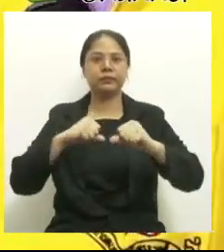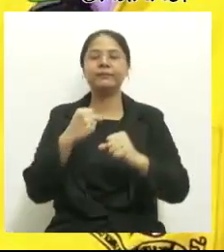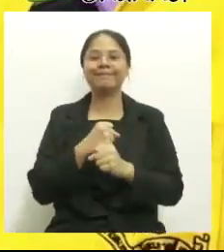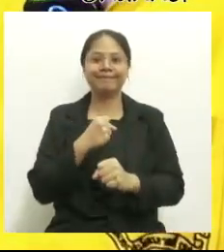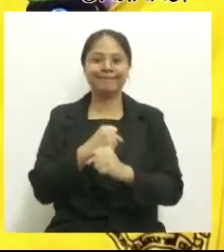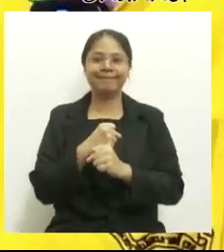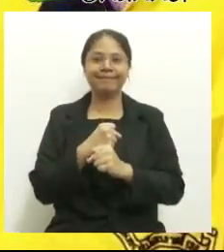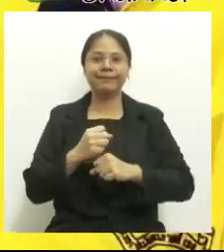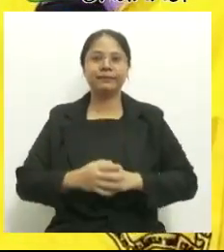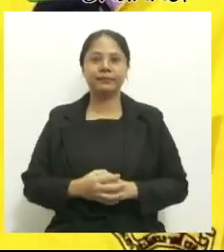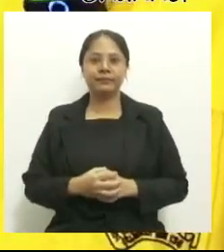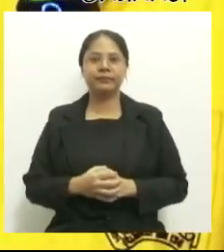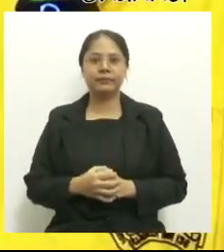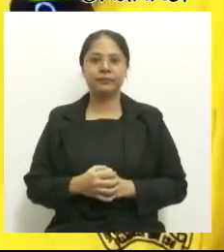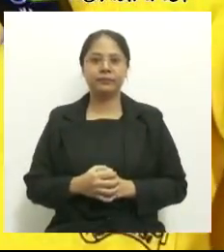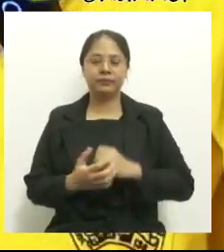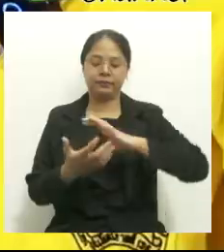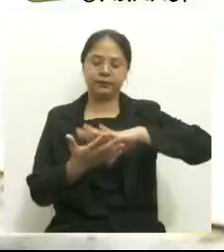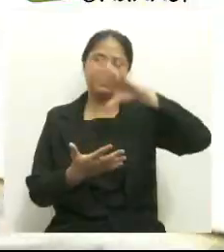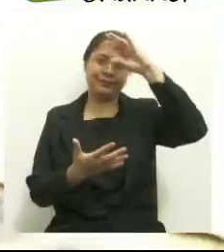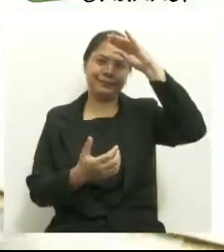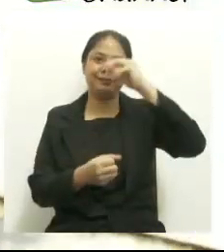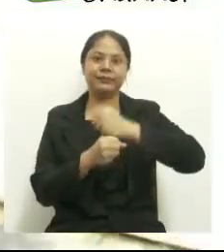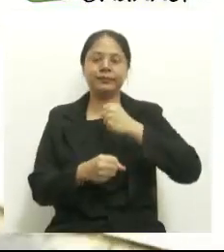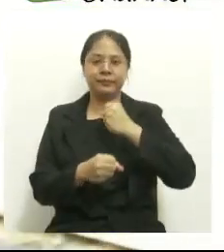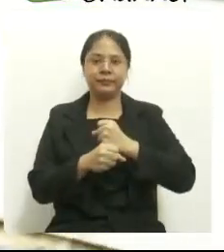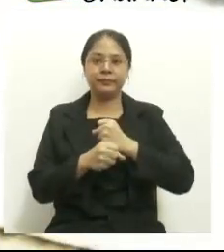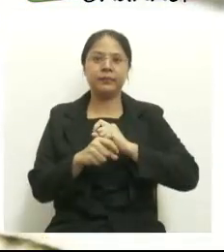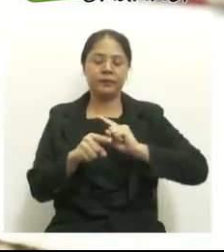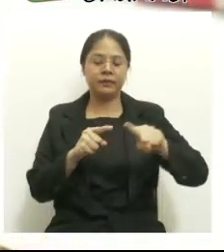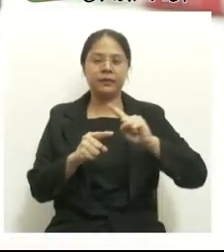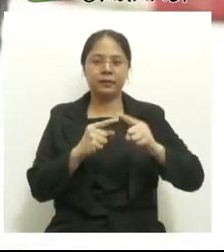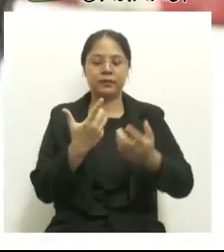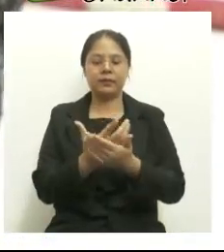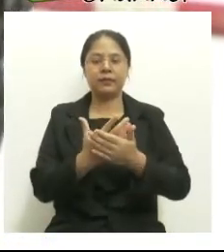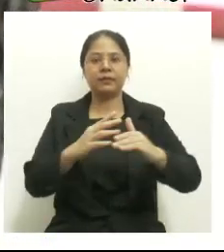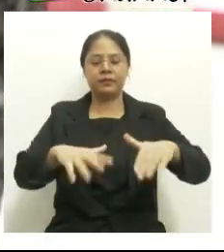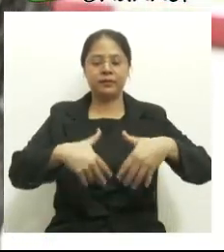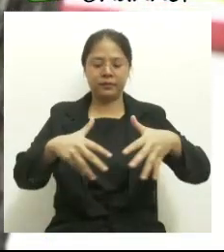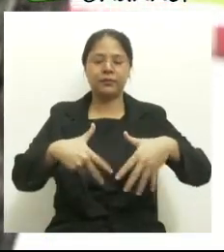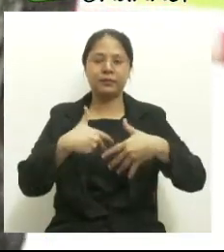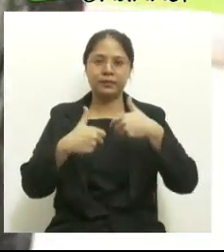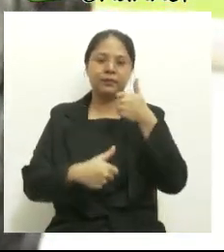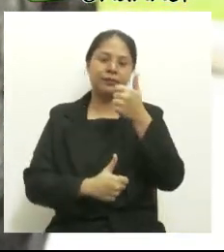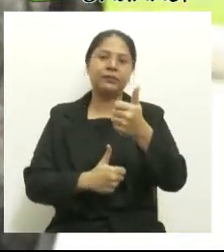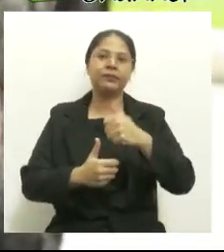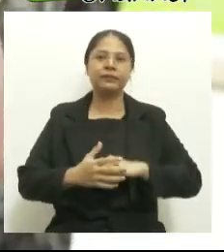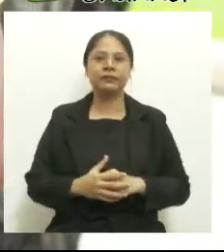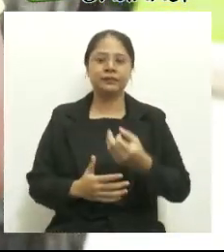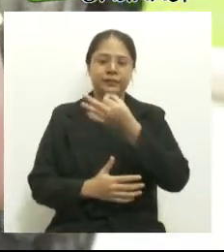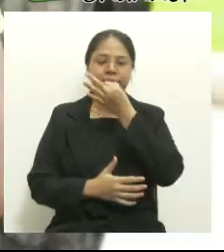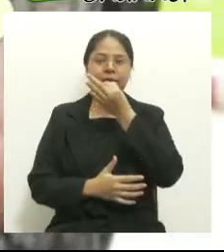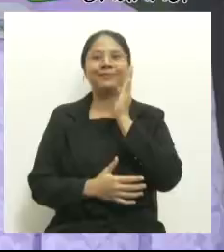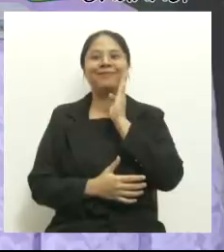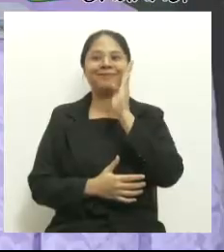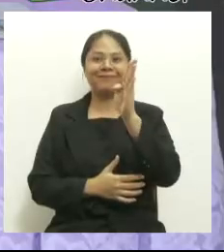ก็รายวิชาวิทยาศาสตร์ที่ได้เรียนในชั้นเรียนด้วยค่ะและก็เป็นการสร้างรายได้เสริมนะคะให้กับนักเรียนและก็ต่อยอดสู่การเป็นอาชีพในอนา